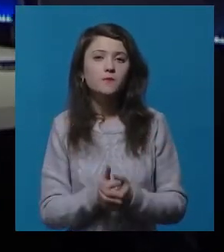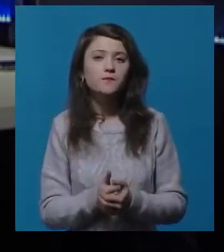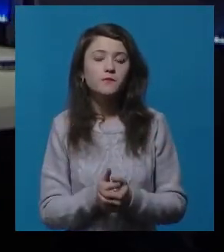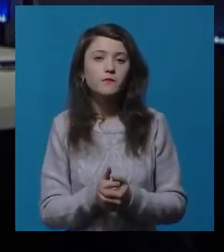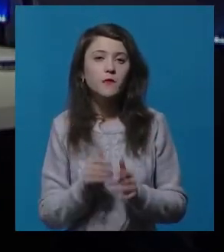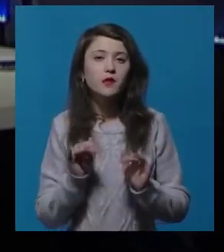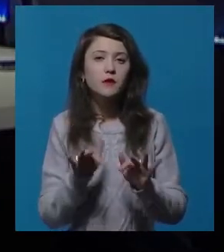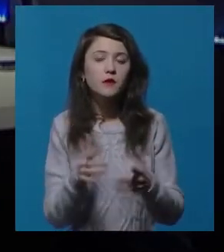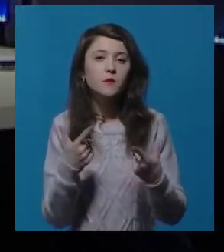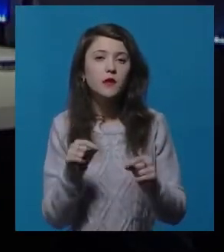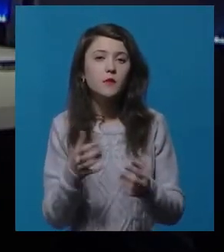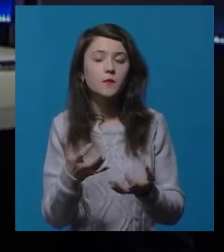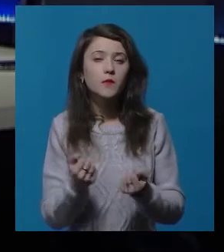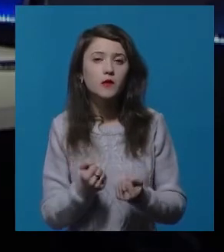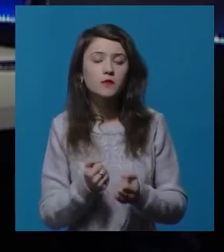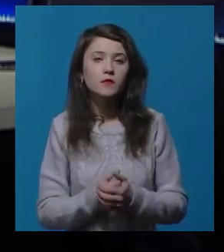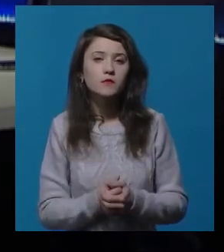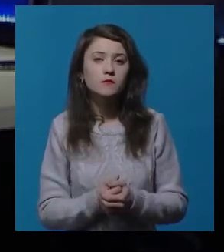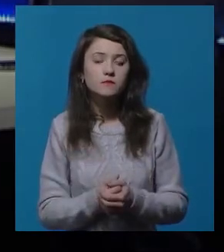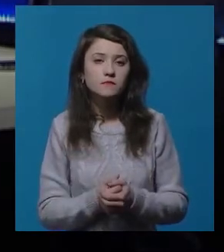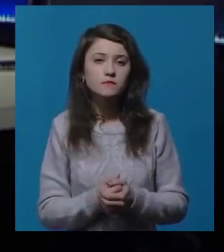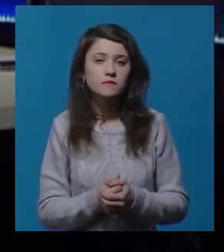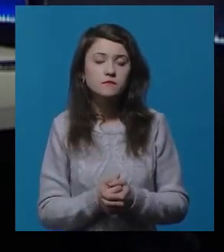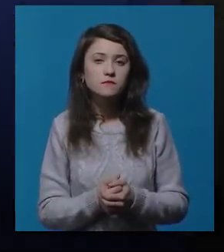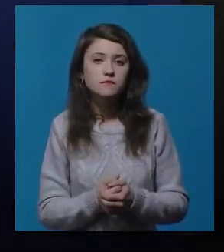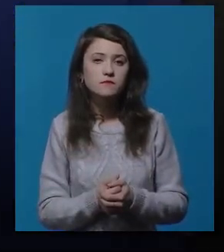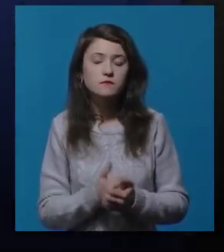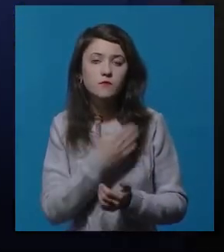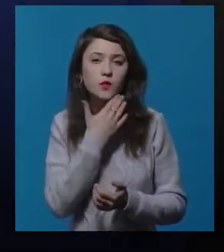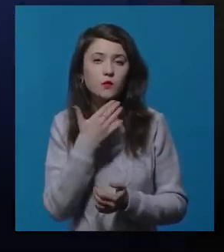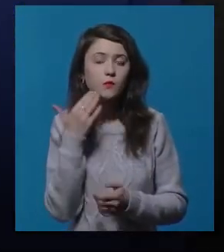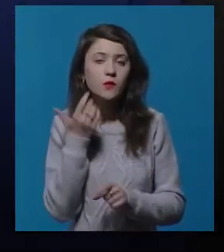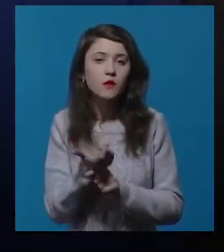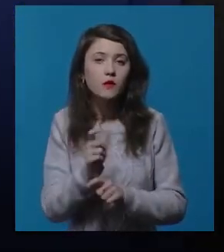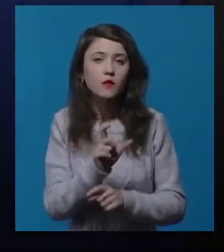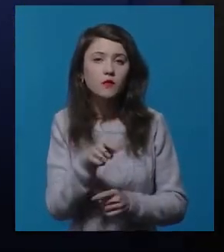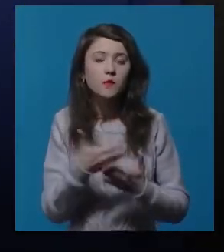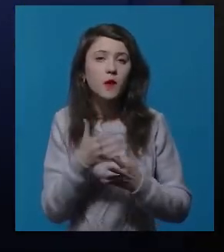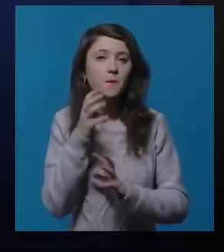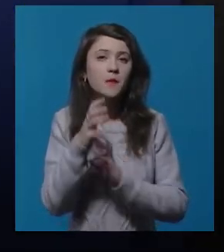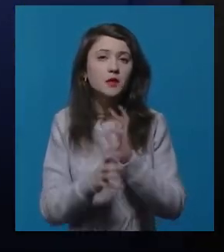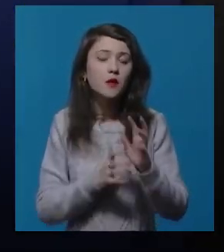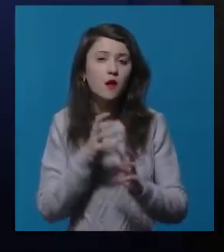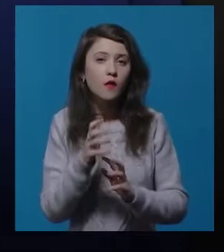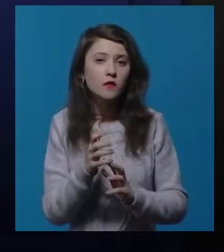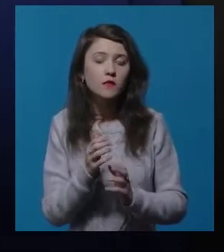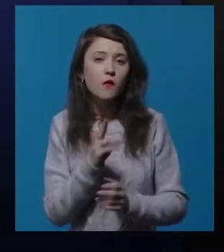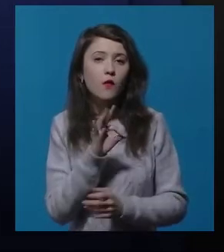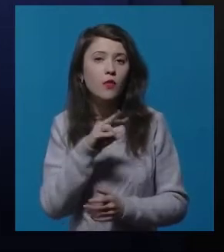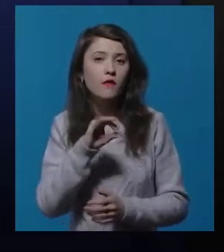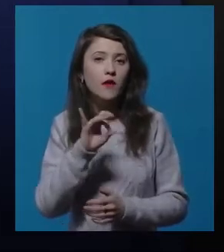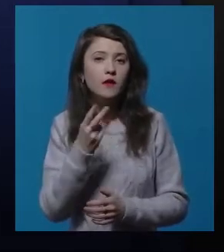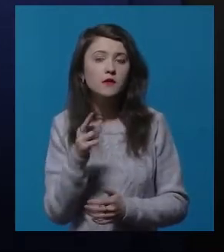де беруть сотні і людей, наприклад, це міжнародні конференції, де обговорюються